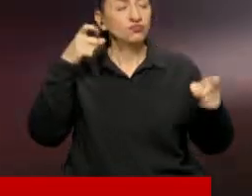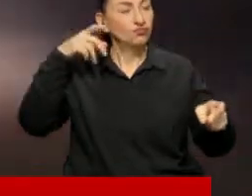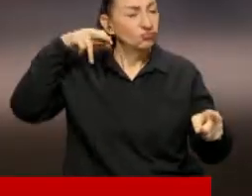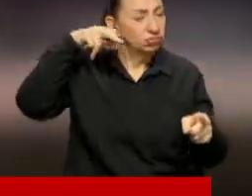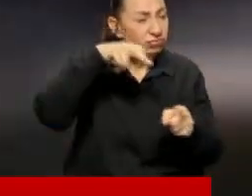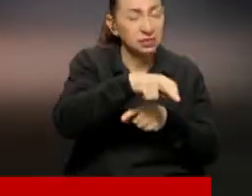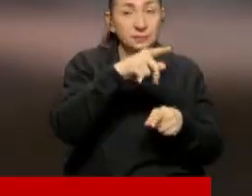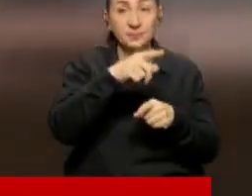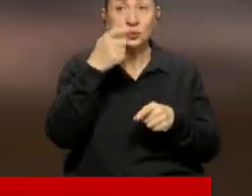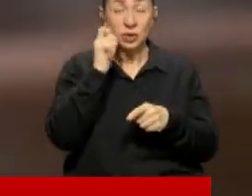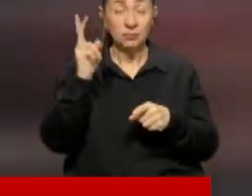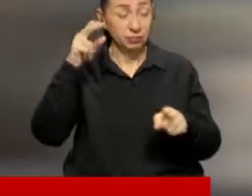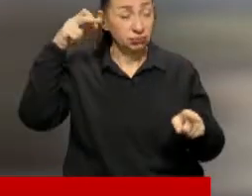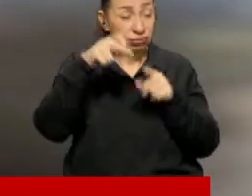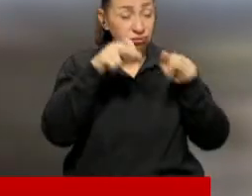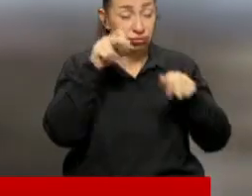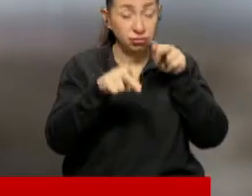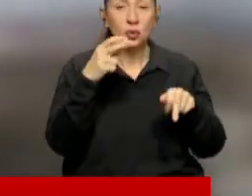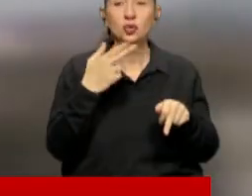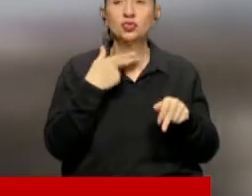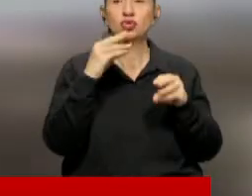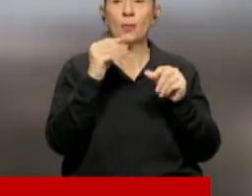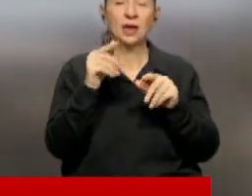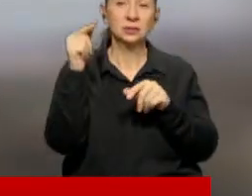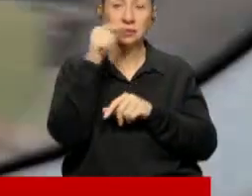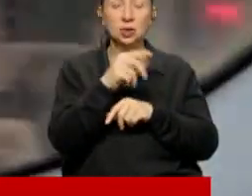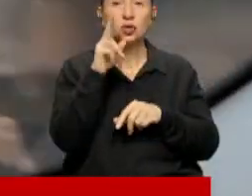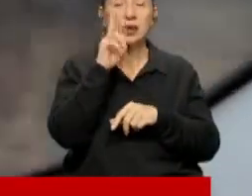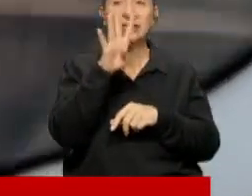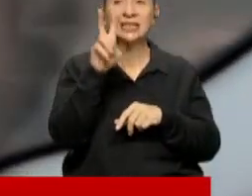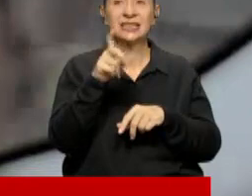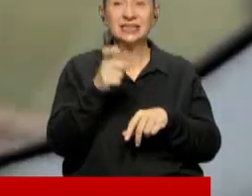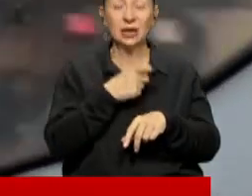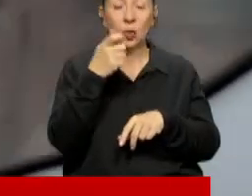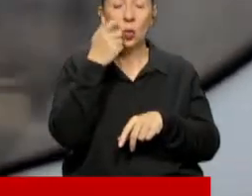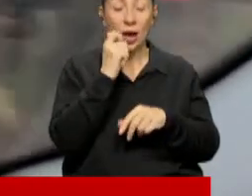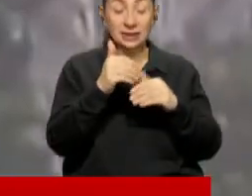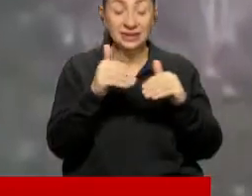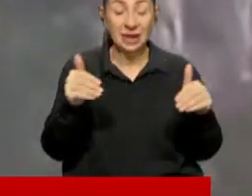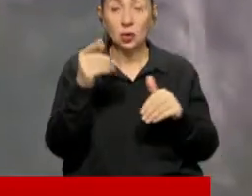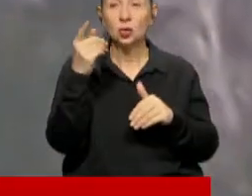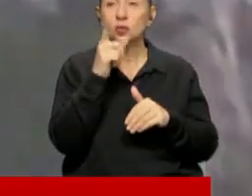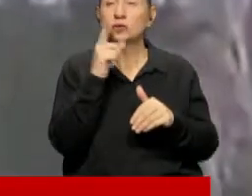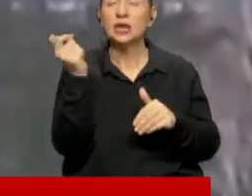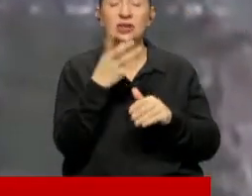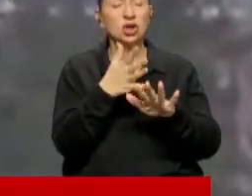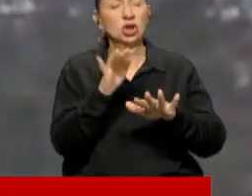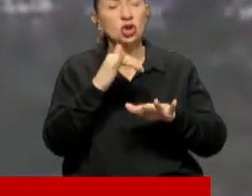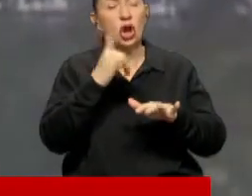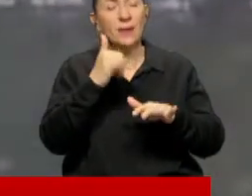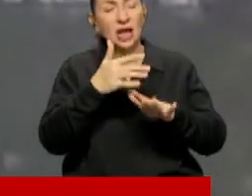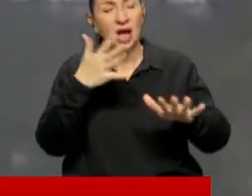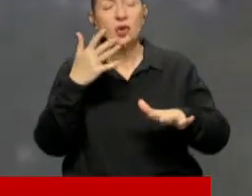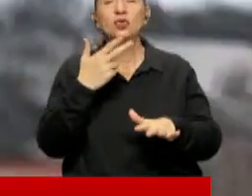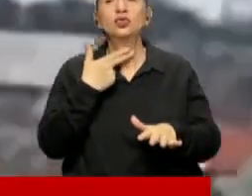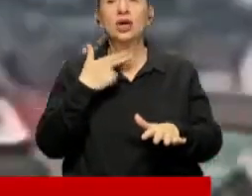Ukrayna güçlerinin saldırıları son dönemde Rusya topraklarına taşındı. Son 48 saatte Ukrayna sınırına yüzlerce kilometre uzaklıktaki Rus